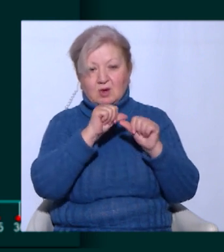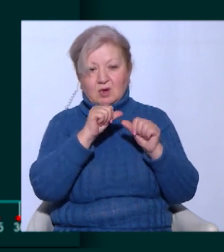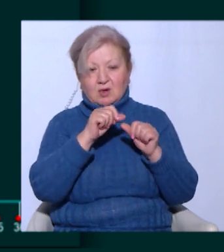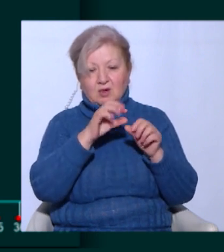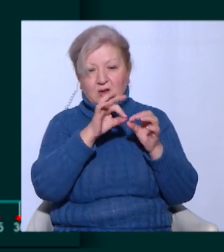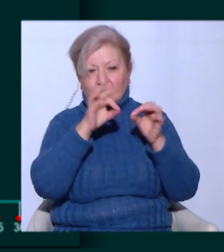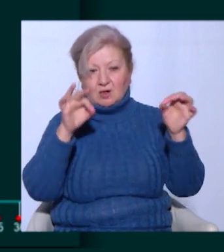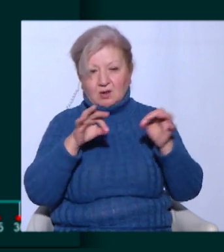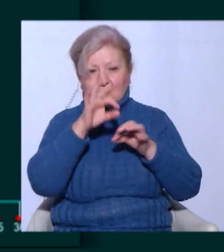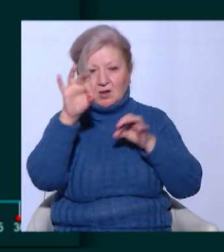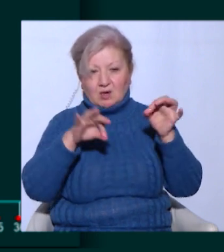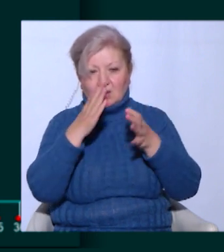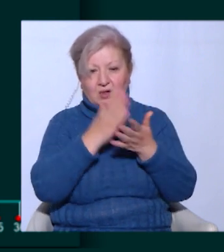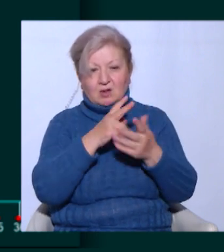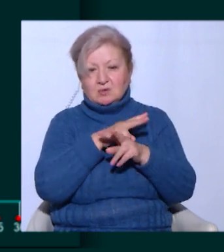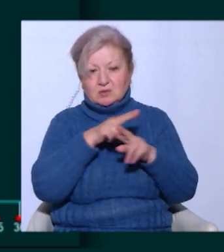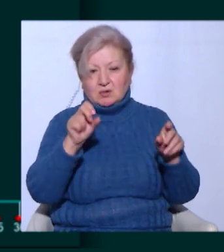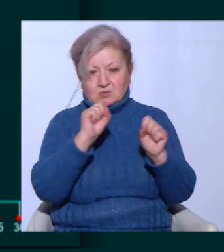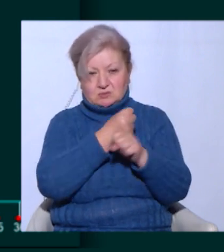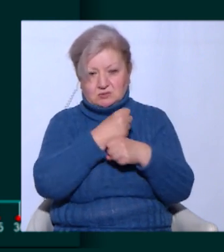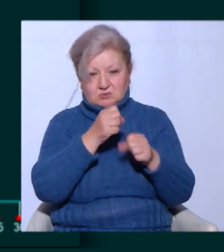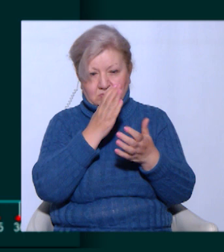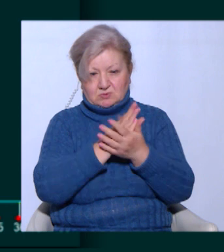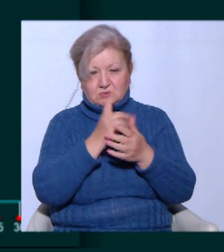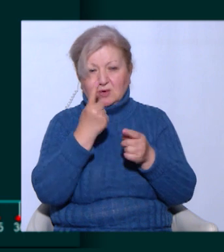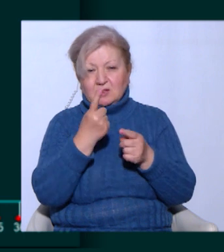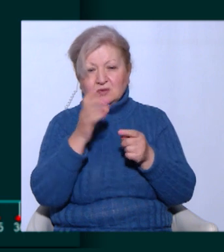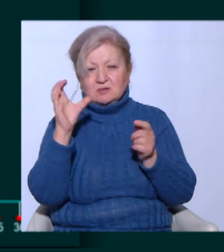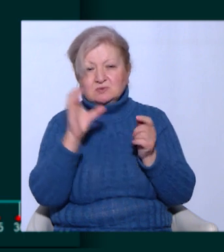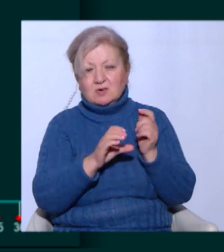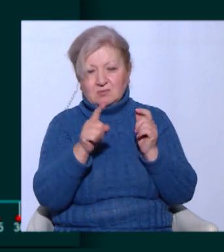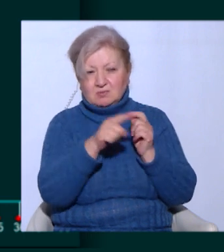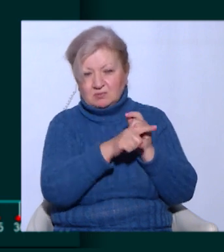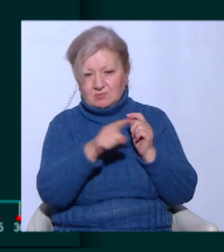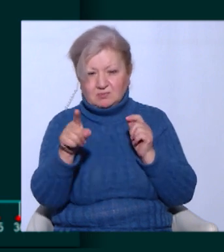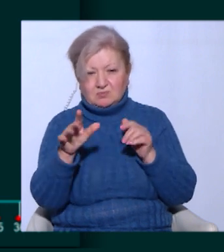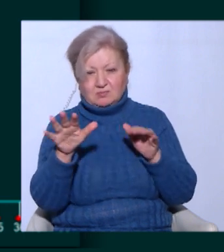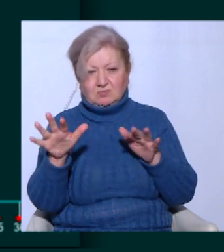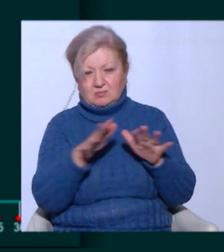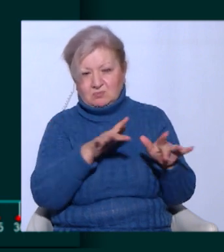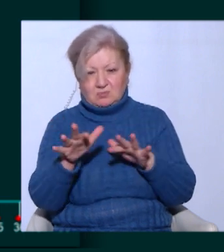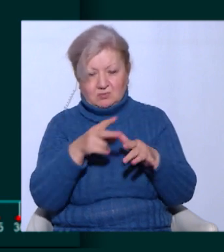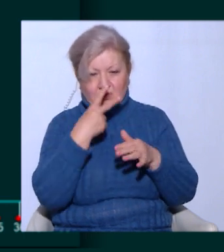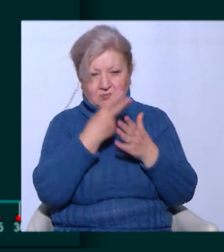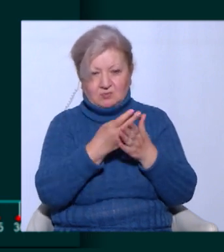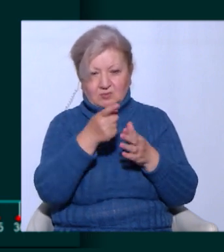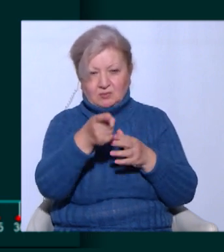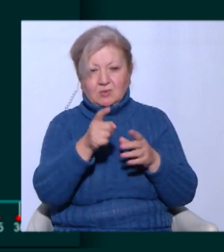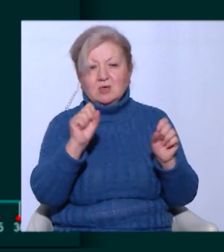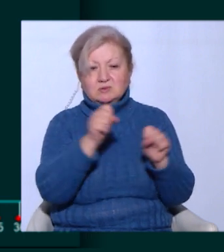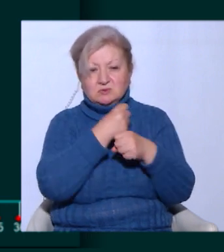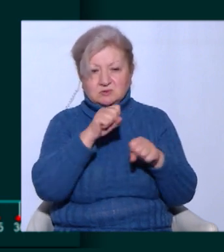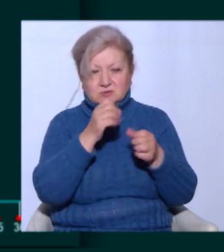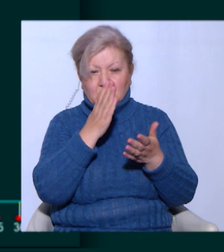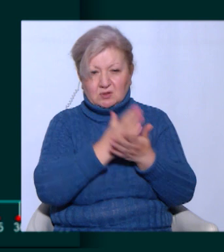გრაფიკი თანაბარი მოძრაობის, ანუ უცვლელი სიჩქარის. რაღაცა 20 წამის განმავლობაში ვიხილავთ ამ მოძრაობას.